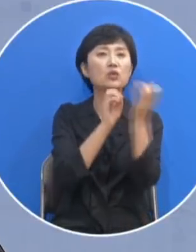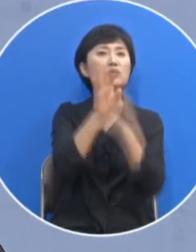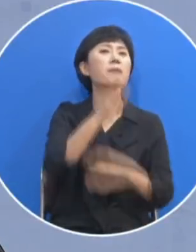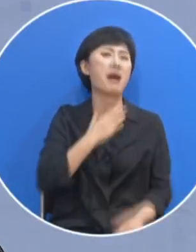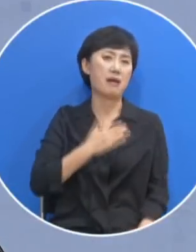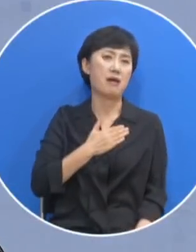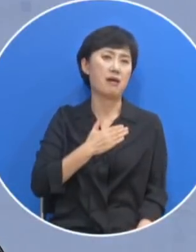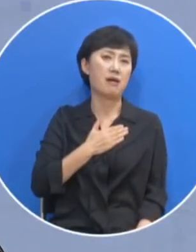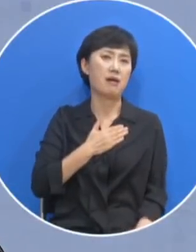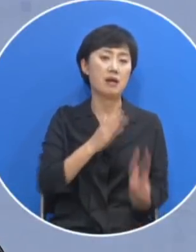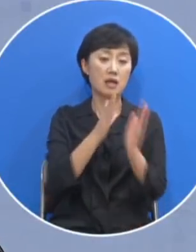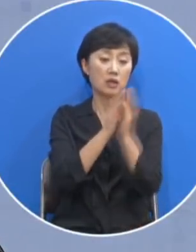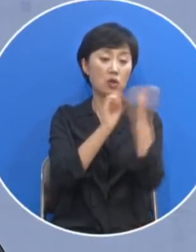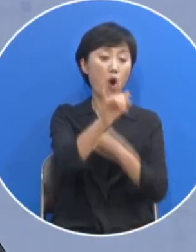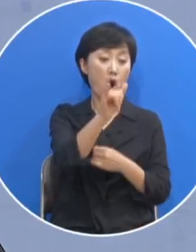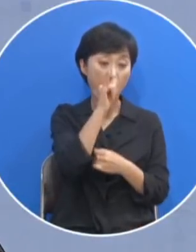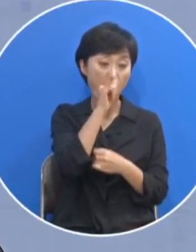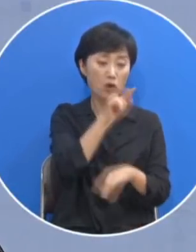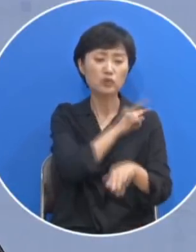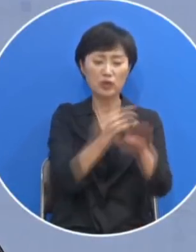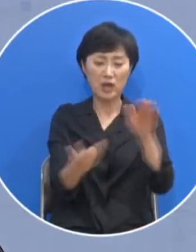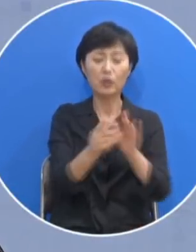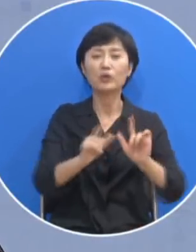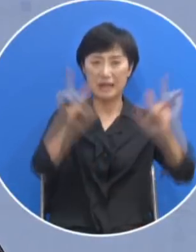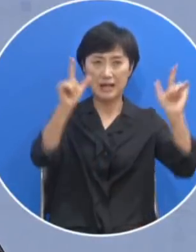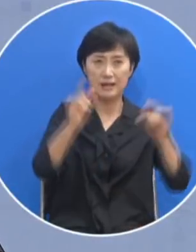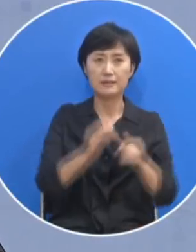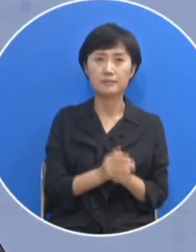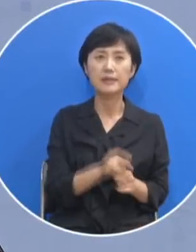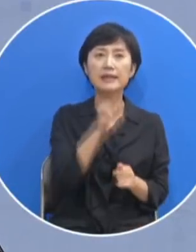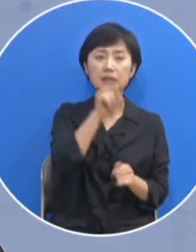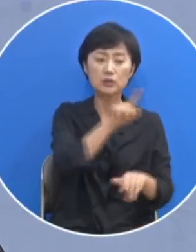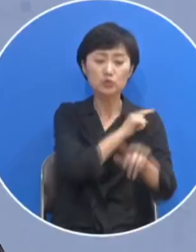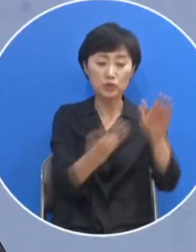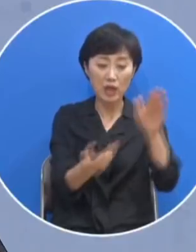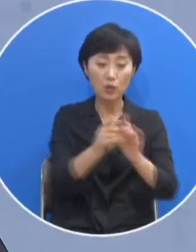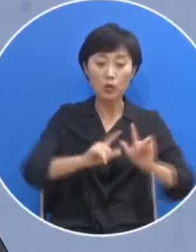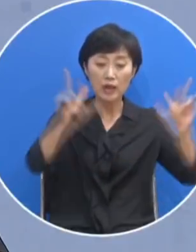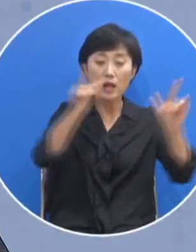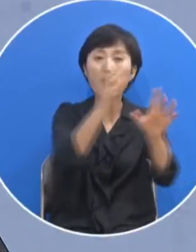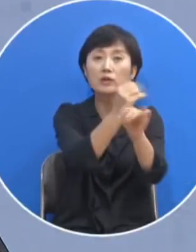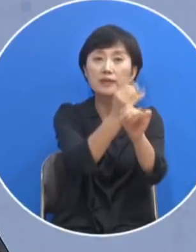못합니다 이 not even 그런데서 바로 커널이 오늘